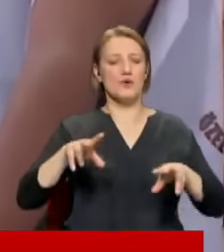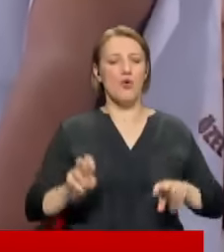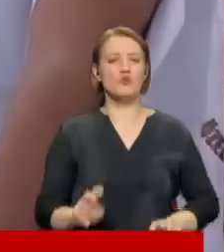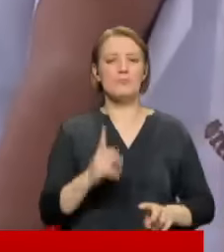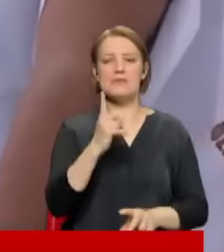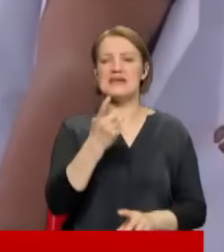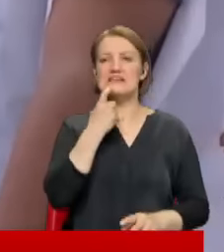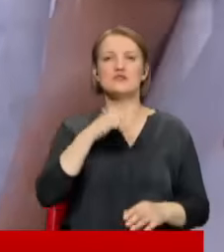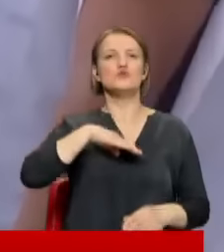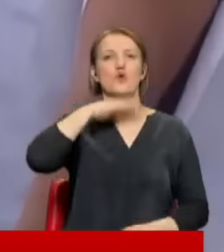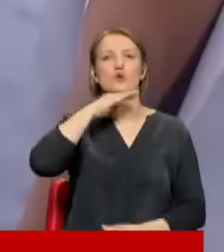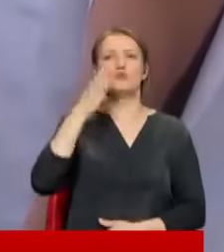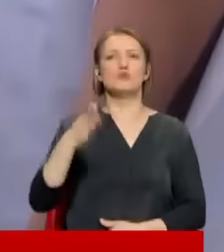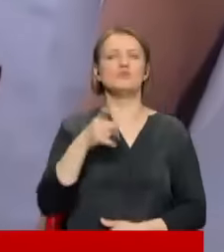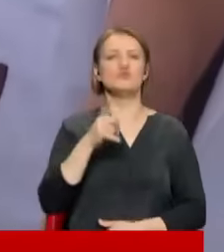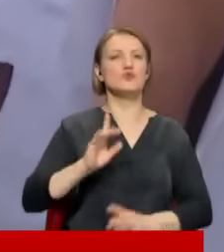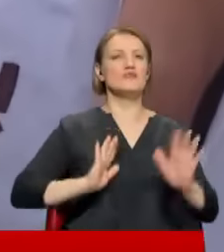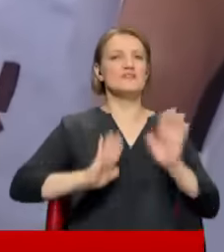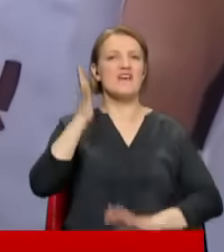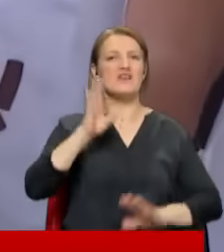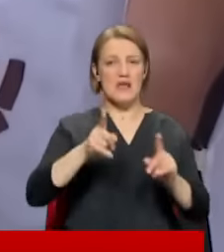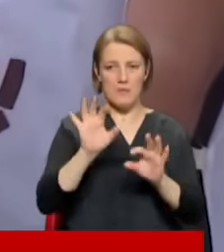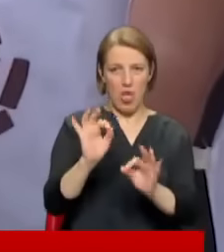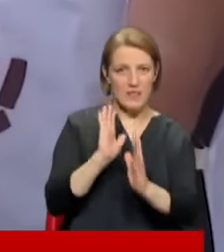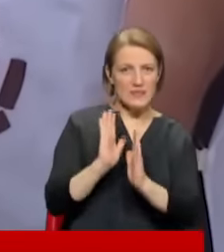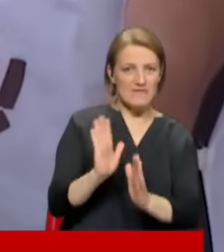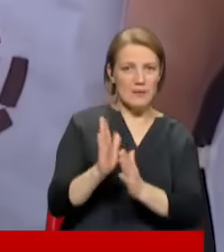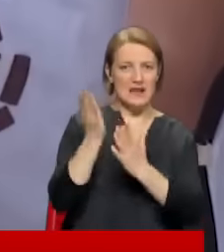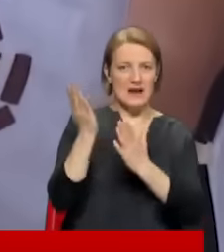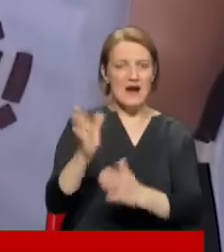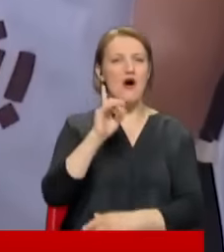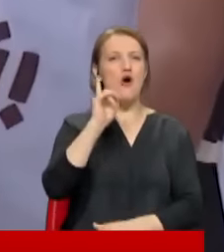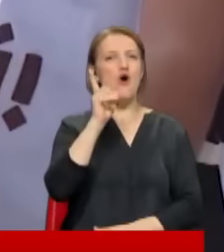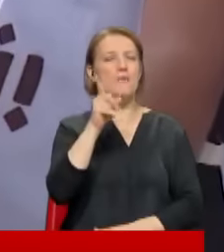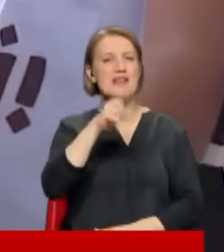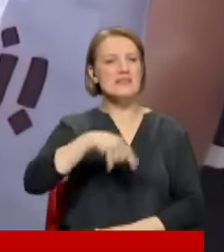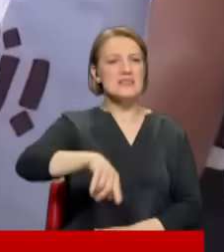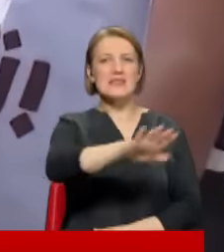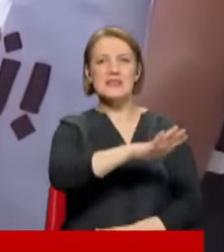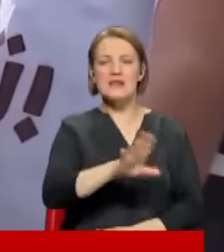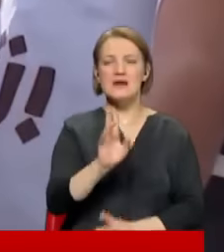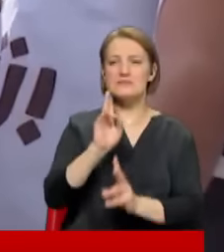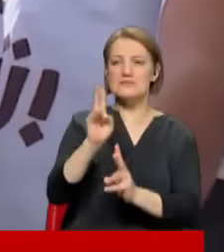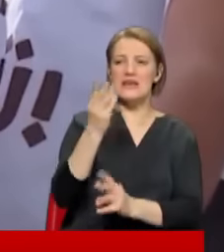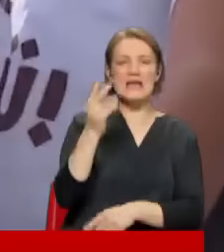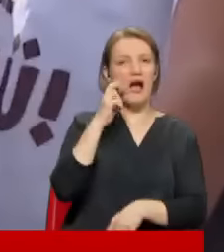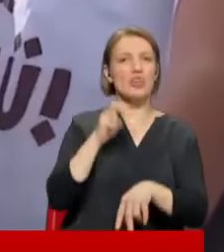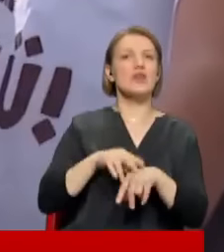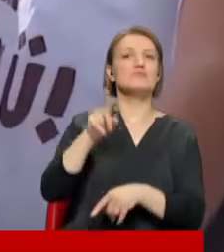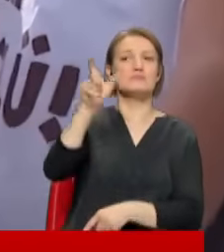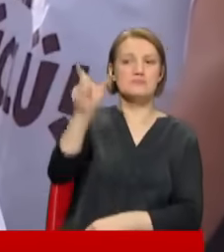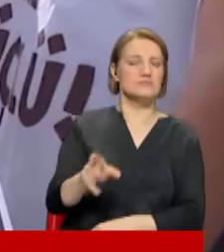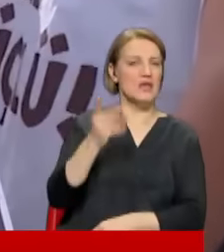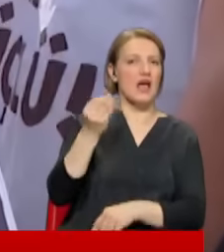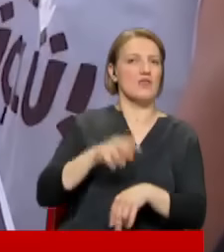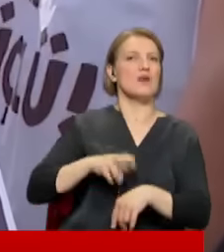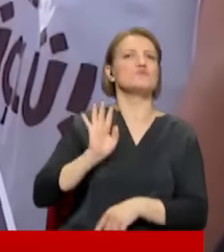koltuğunda bir yılı doldurdun. Bu davranışların devam ederse öğretmenler tarafından iyi